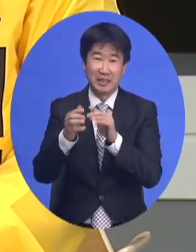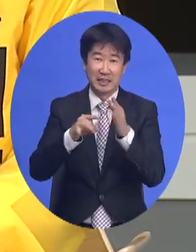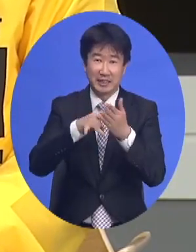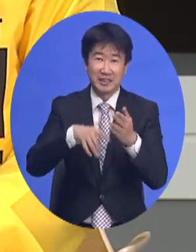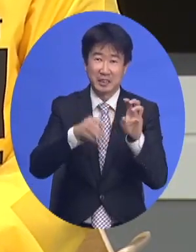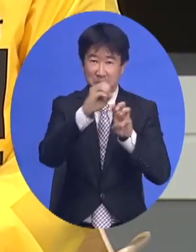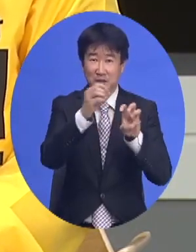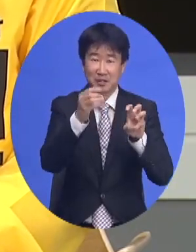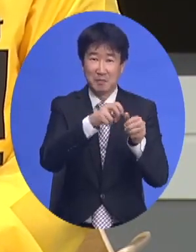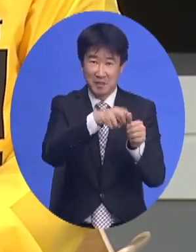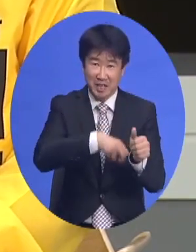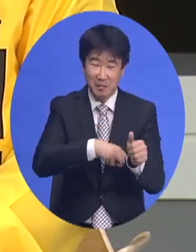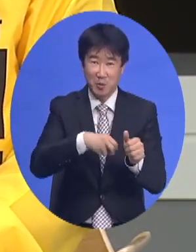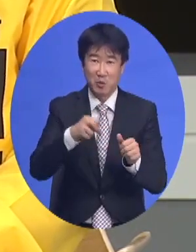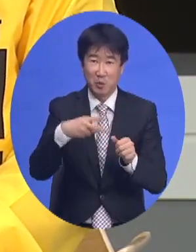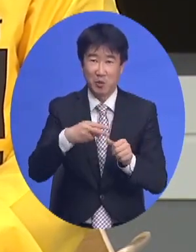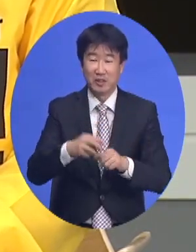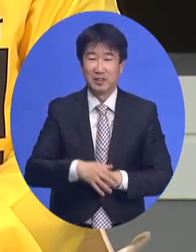삭감하고 또 이